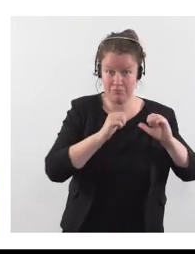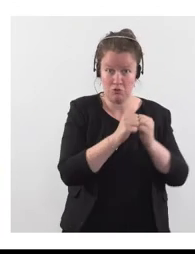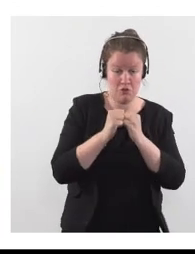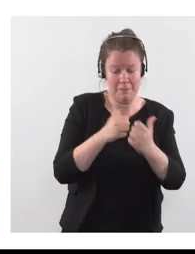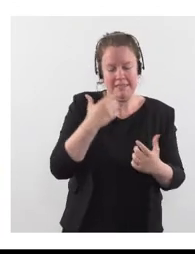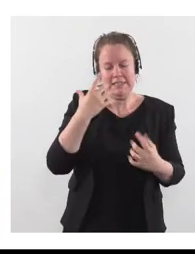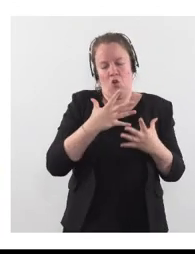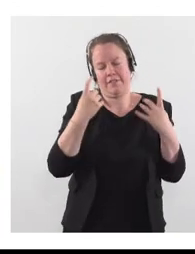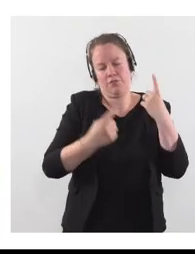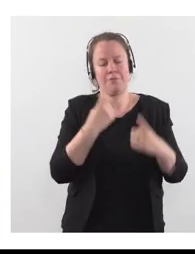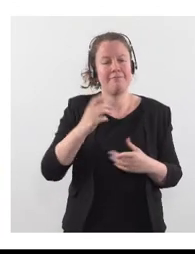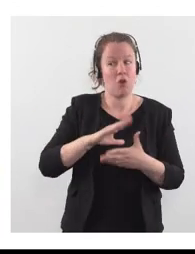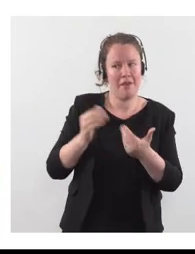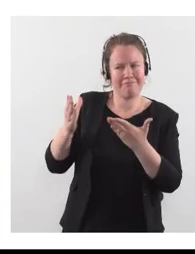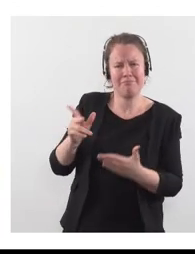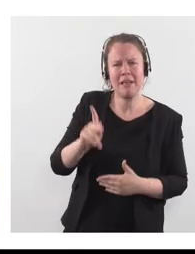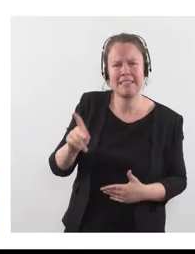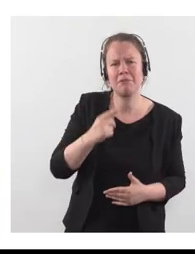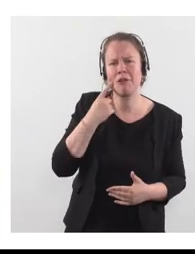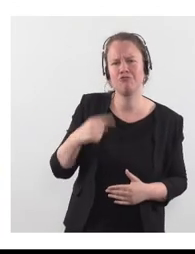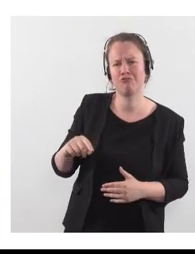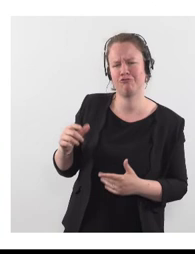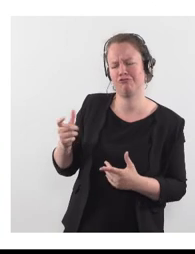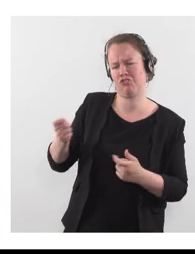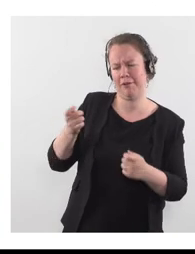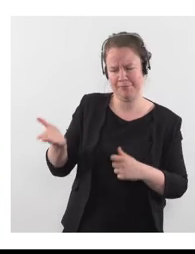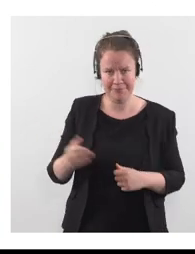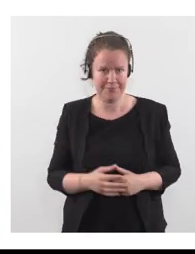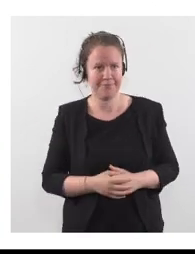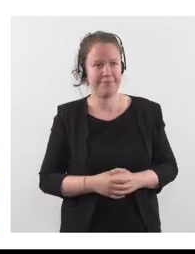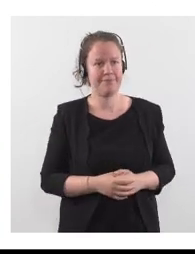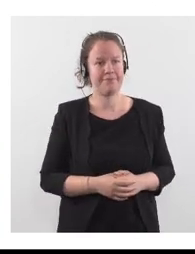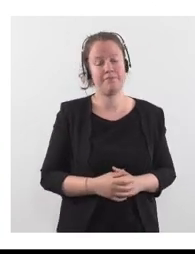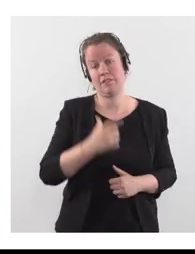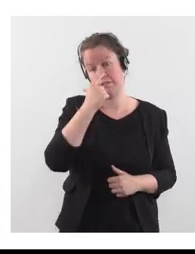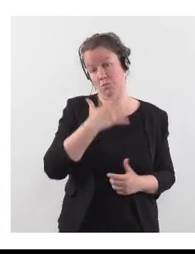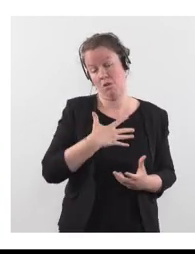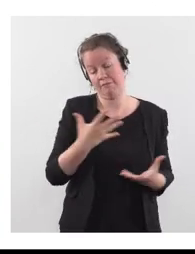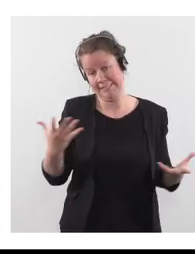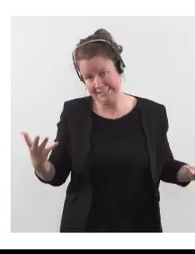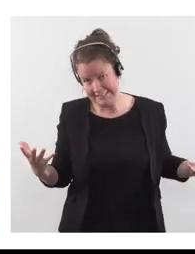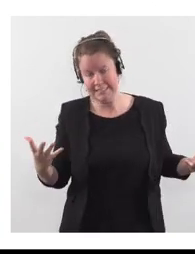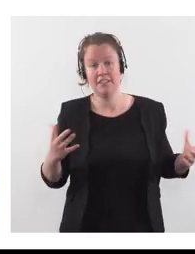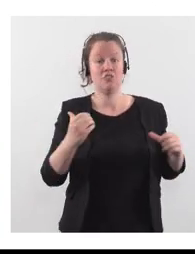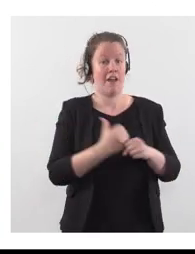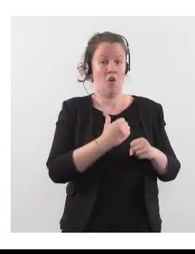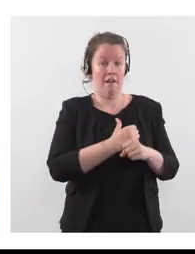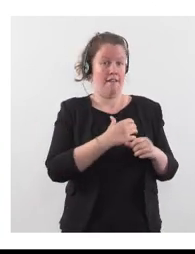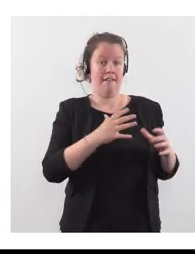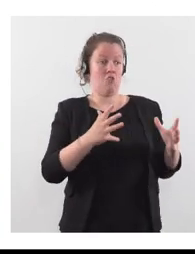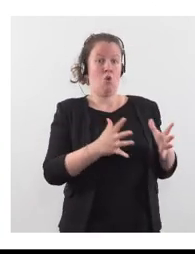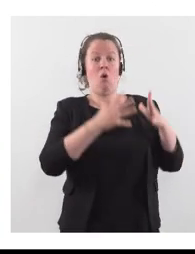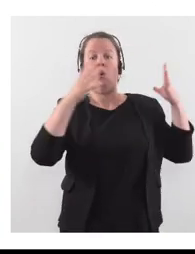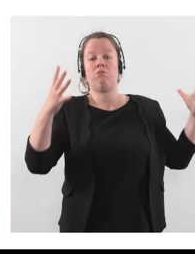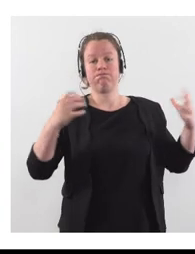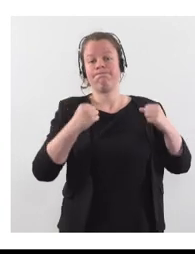Sur la question des... S'attaquer à des gros acteurs, que ce soit privé ou public, on est confronté parfois à